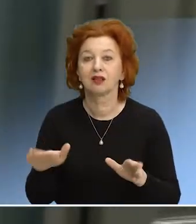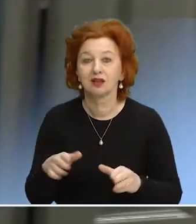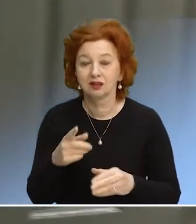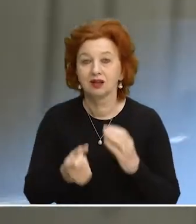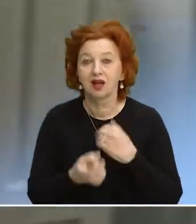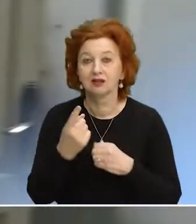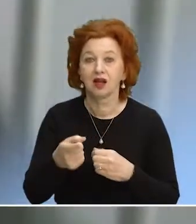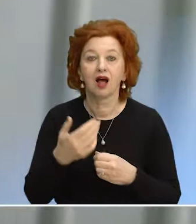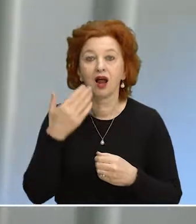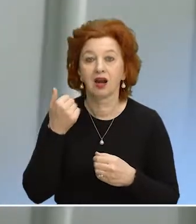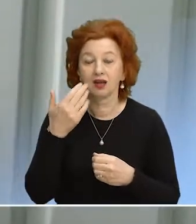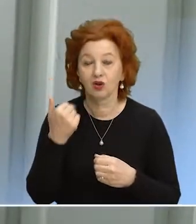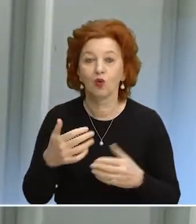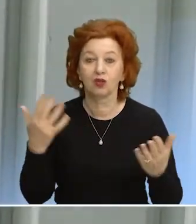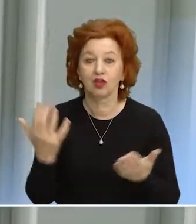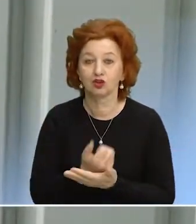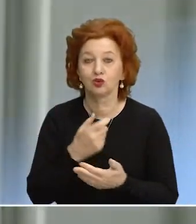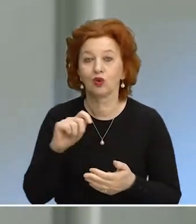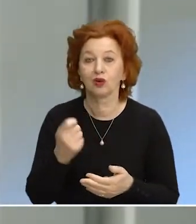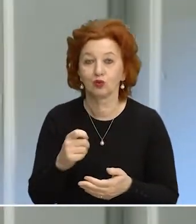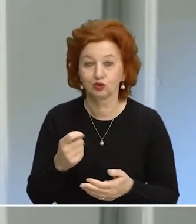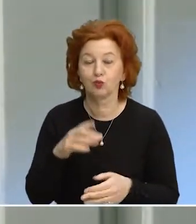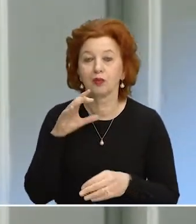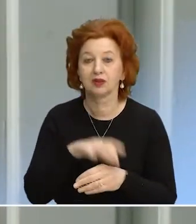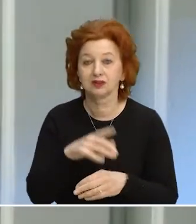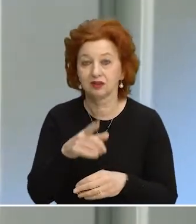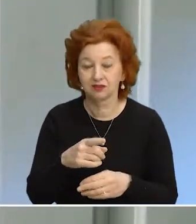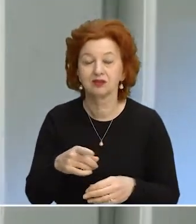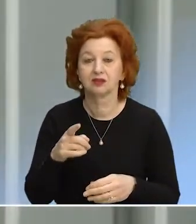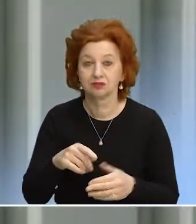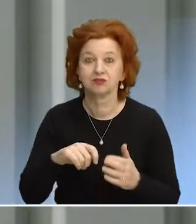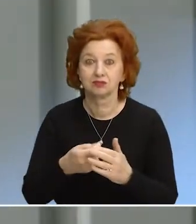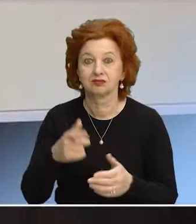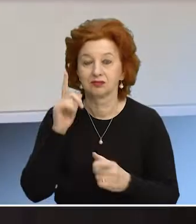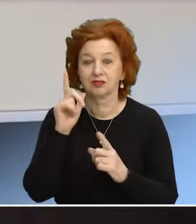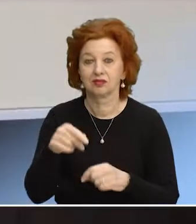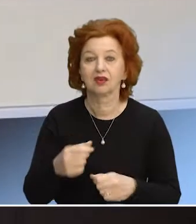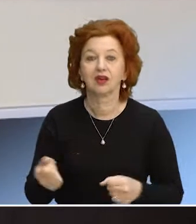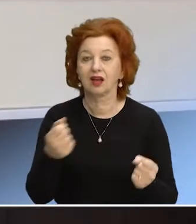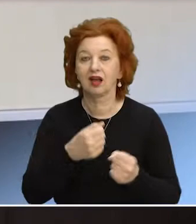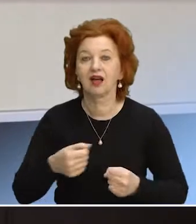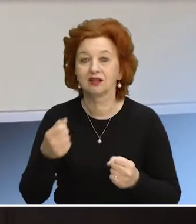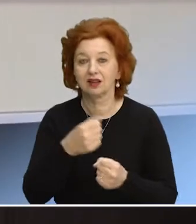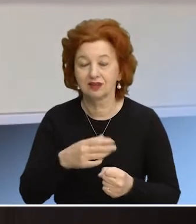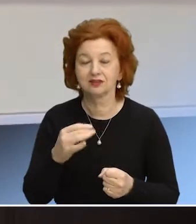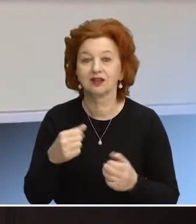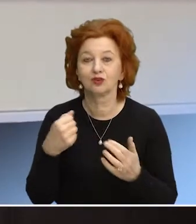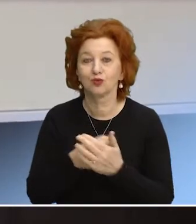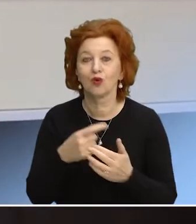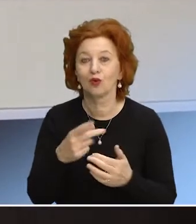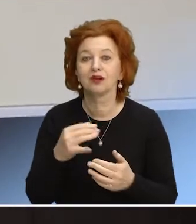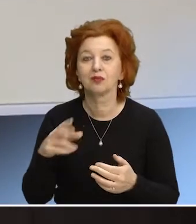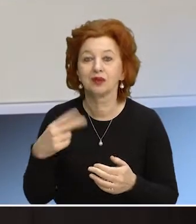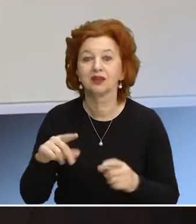открытой, да еще и в бардачке он нашел ключи от транспортного средства. Подозреваемый, недолго думая, уехал кататься, но путь его был